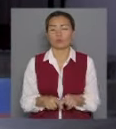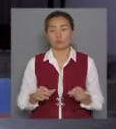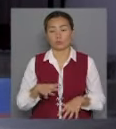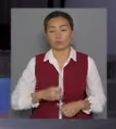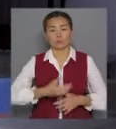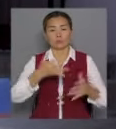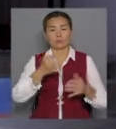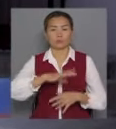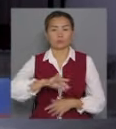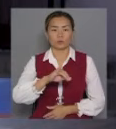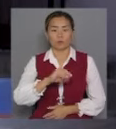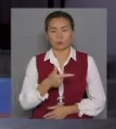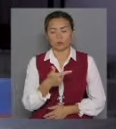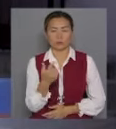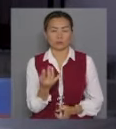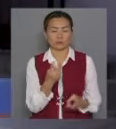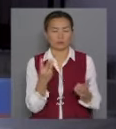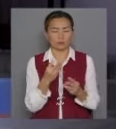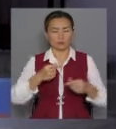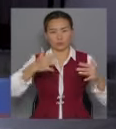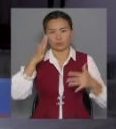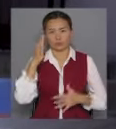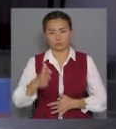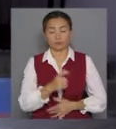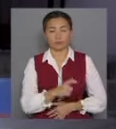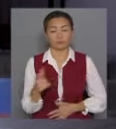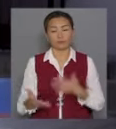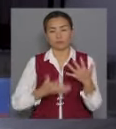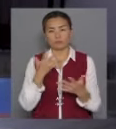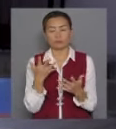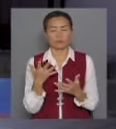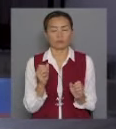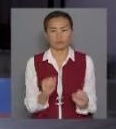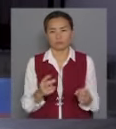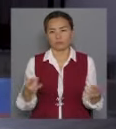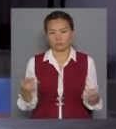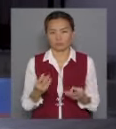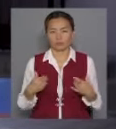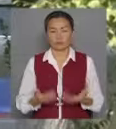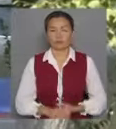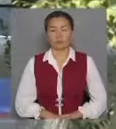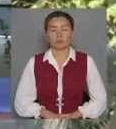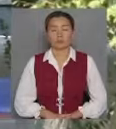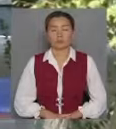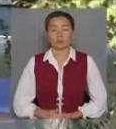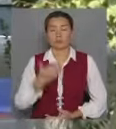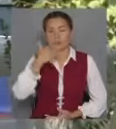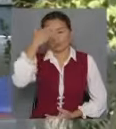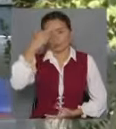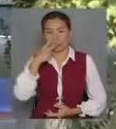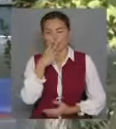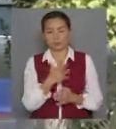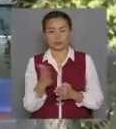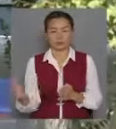Күндіз облыстың оңтүстігінде шаңды дауыл сақталады. Сондықтан тұрғындарға сақтанып жүру керектігін ескертеміз. Жаздың екінші айы